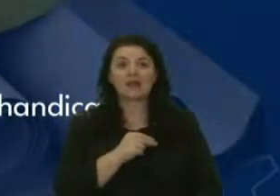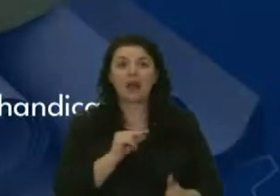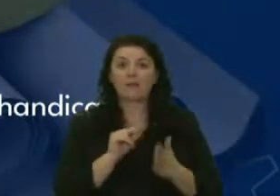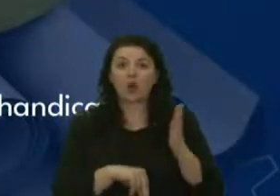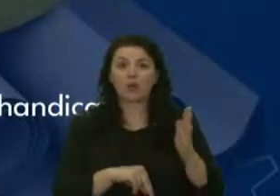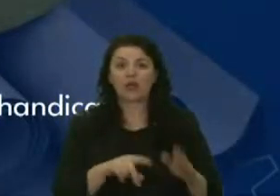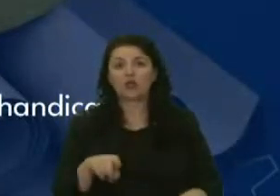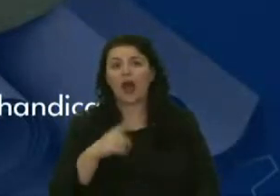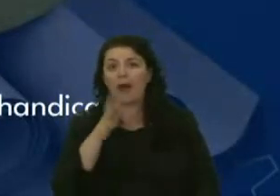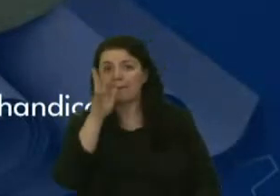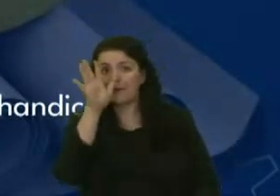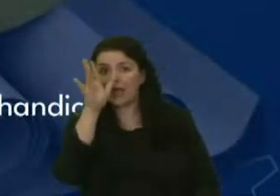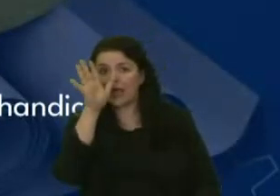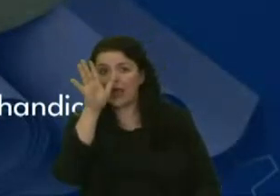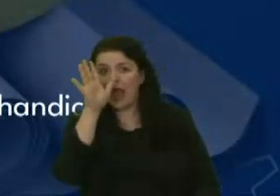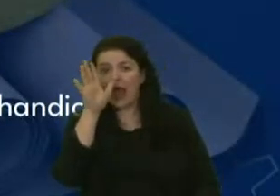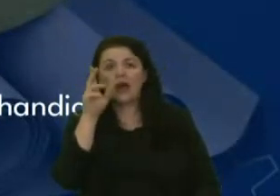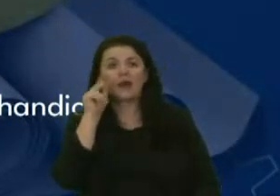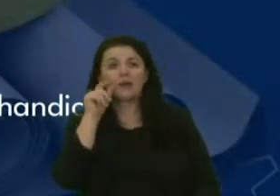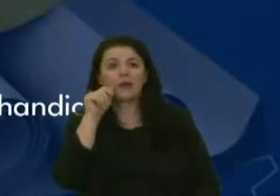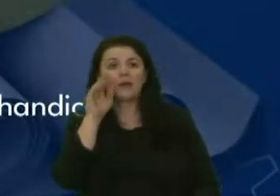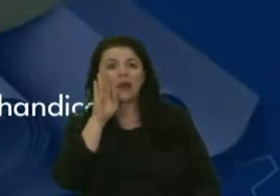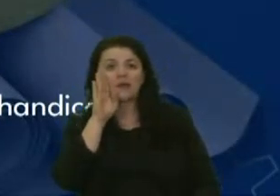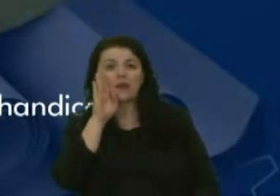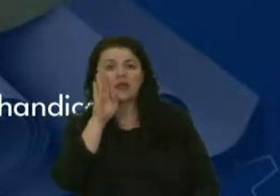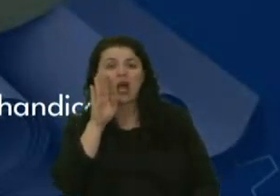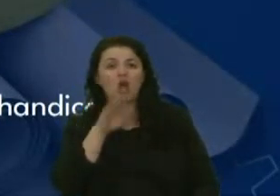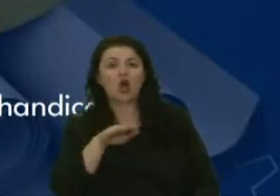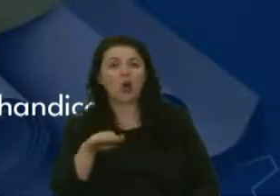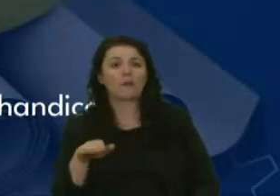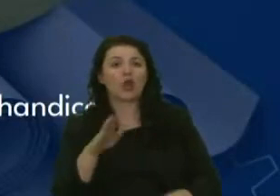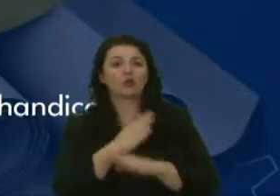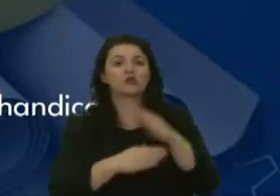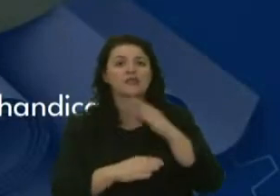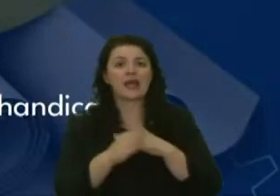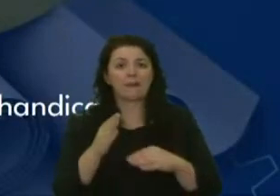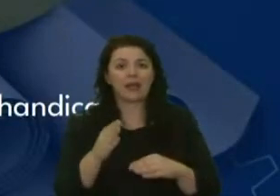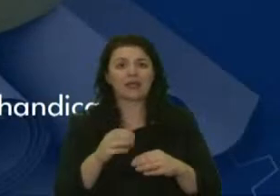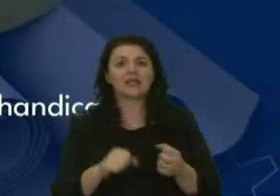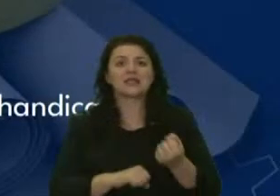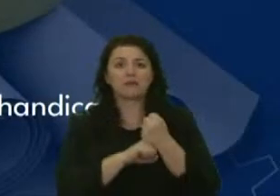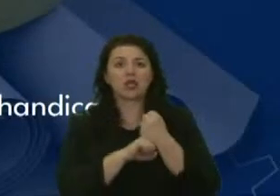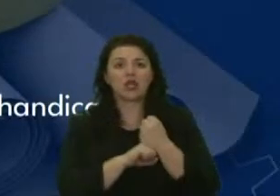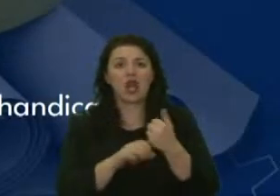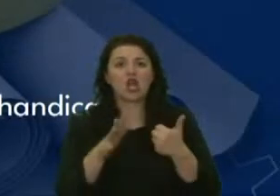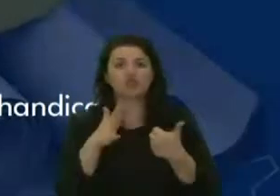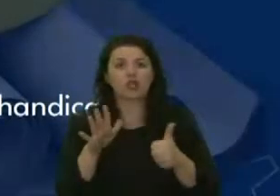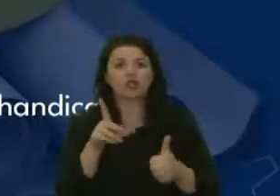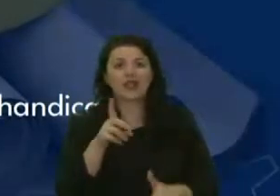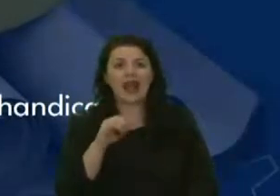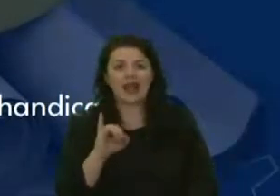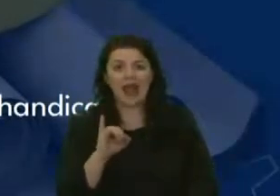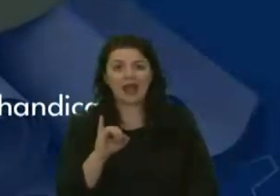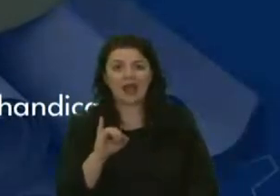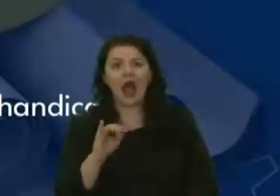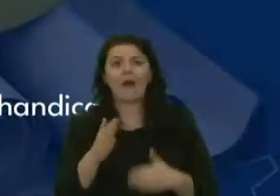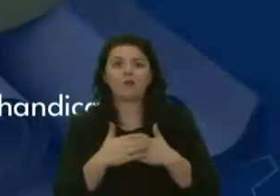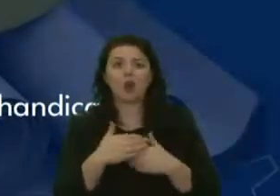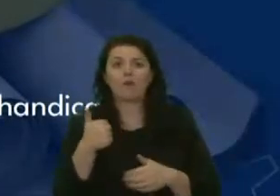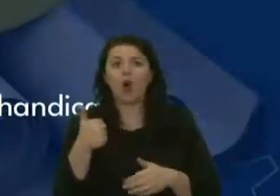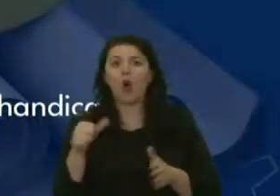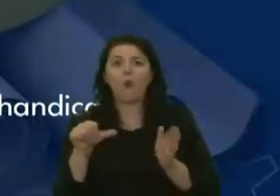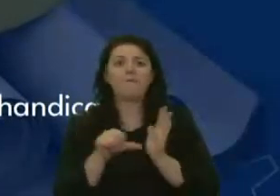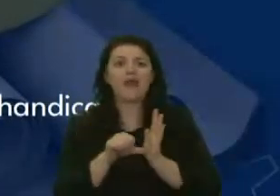din Aprilie părinții copiilor cu dizabilități vor putea primi acel sprijin lunar de 600 RON aproape 1000 de copii din